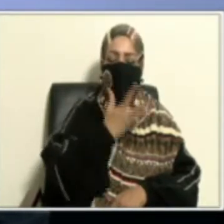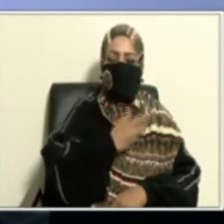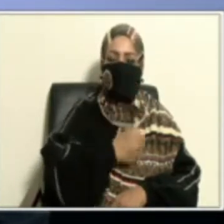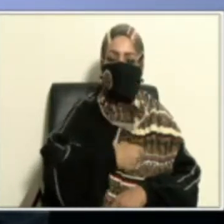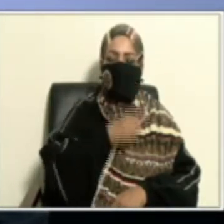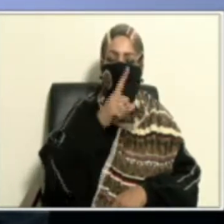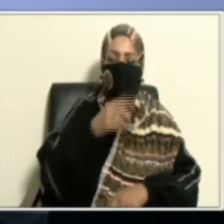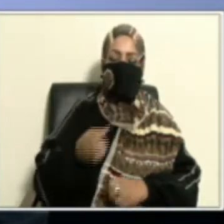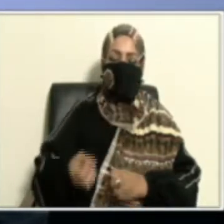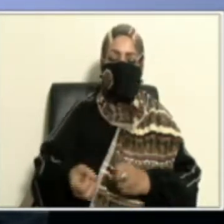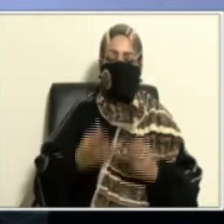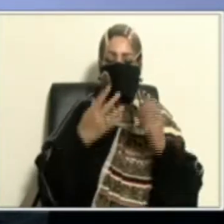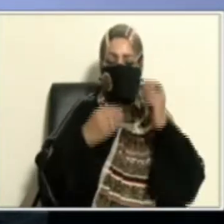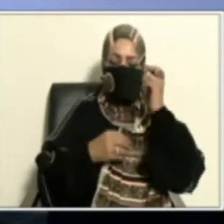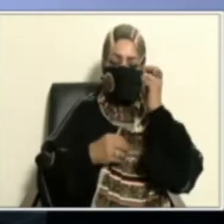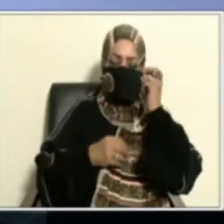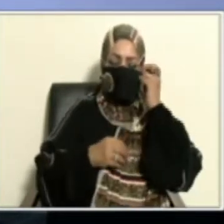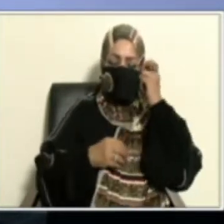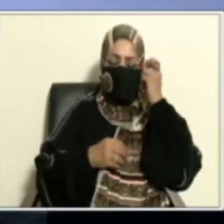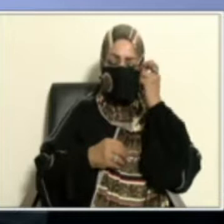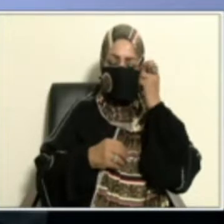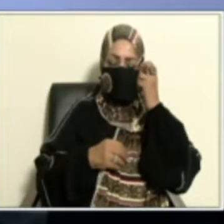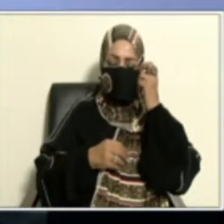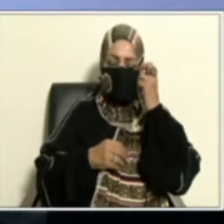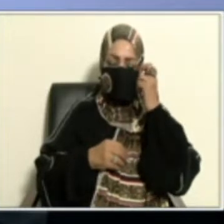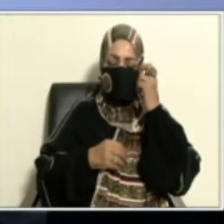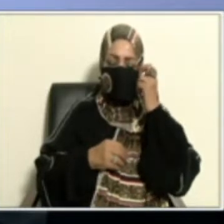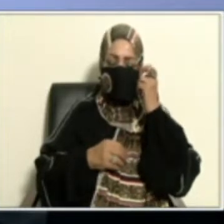أخ أبو القاسم من القربولي.